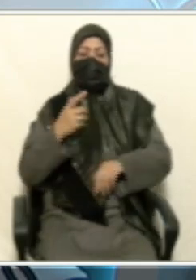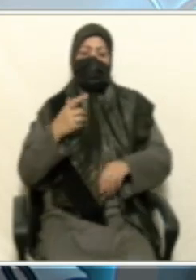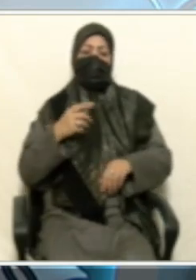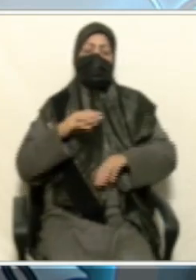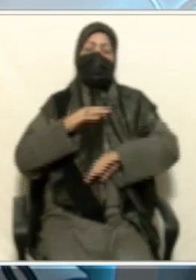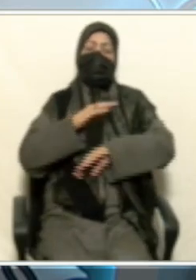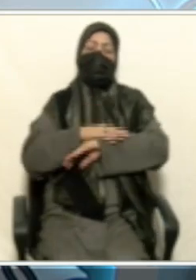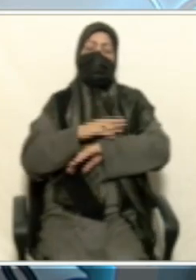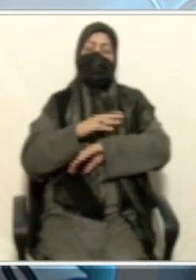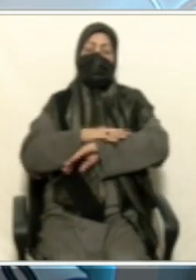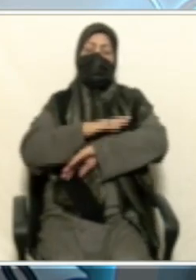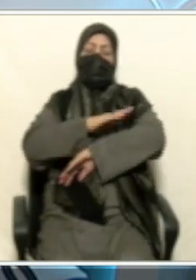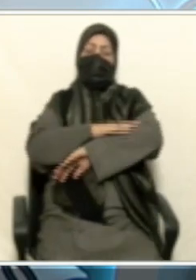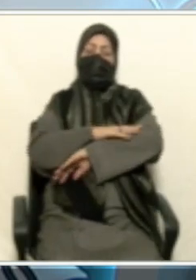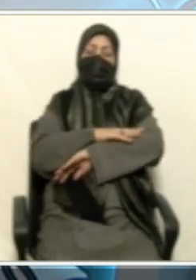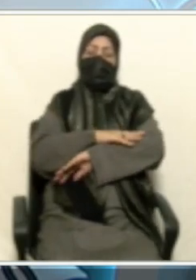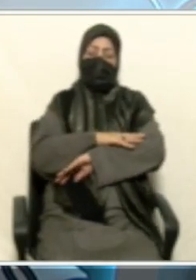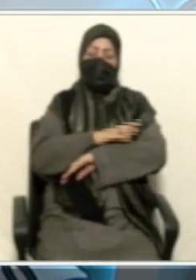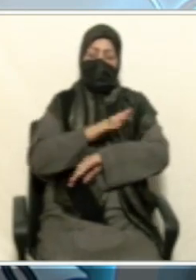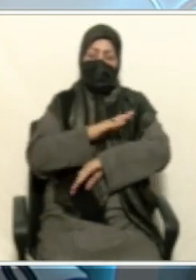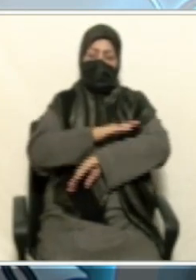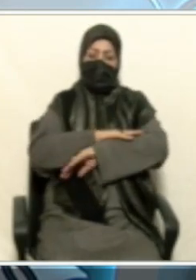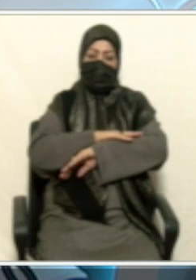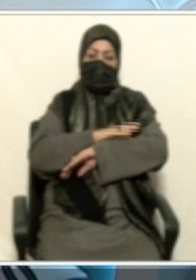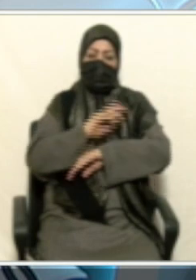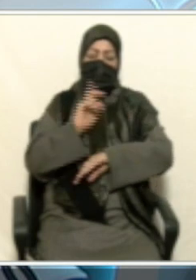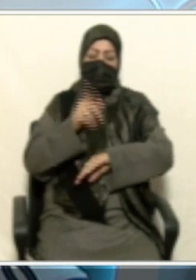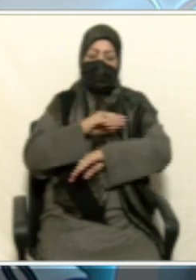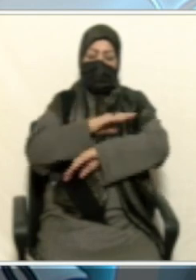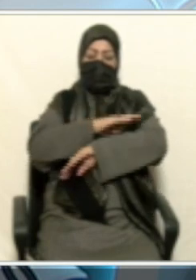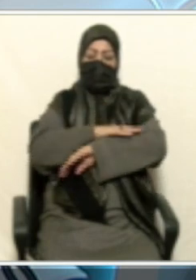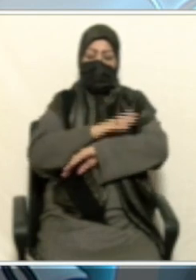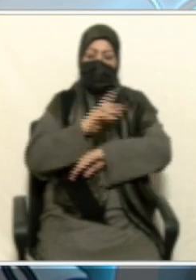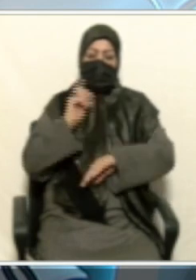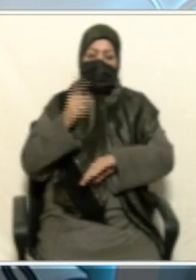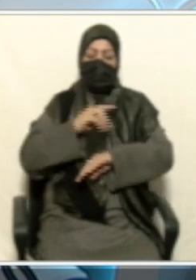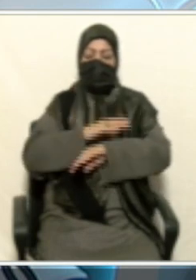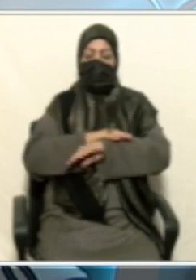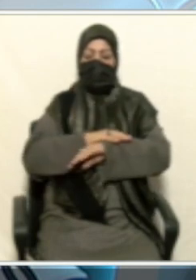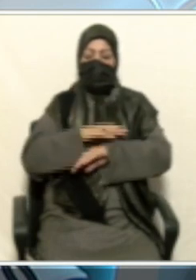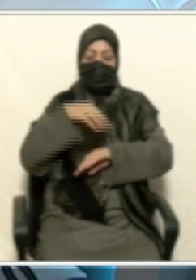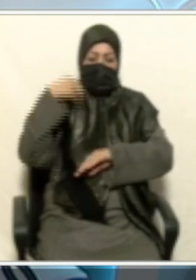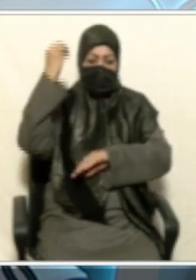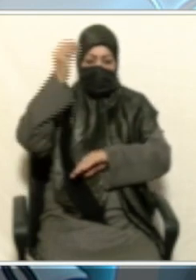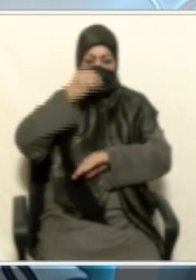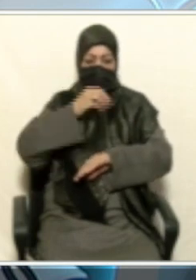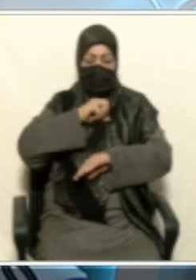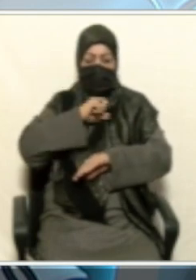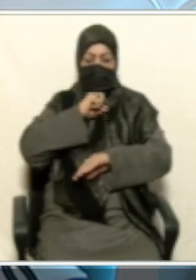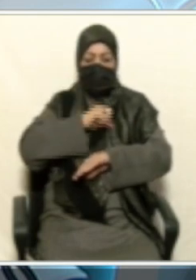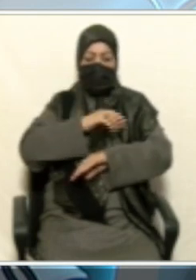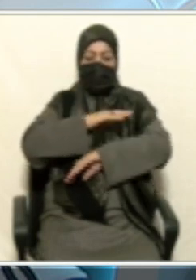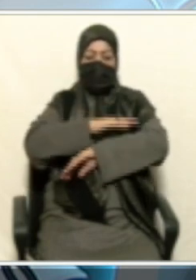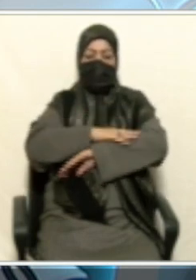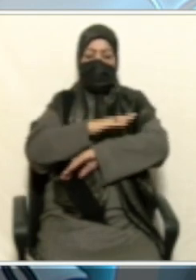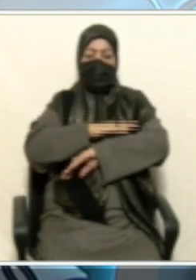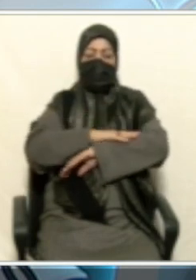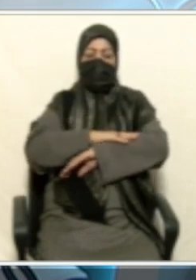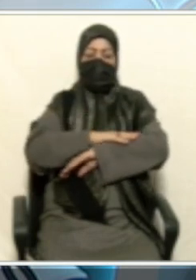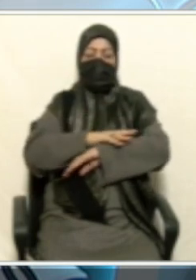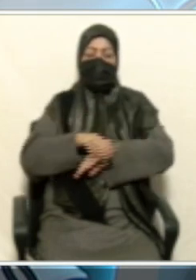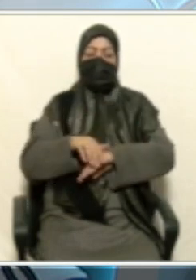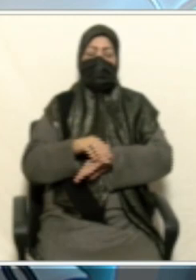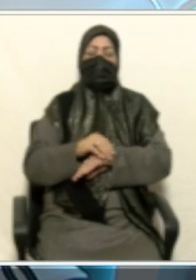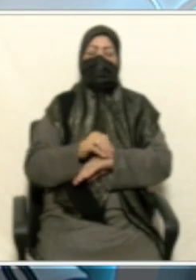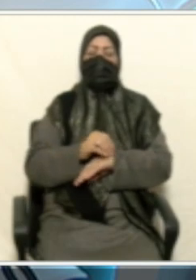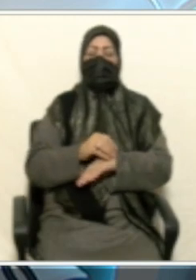الشرعي عند كبير عند المأذون الشرعي. ما حدش علي يا شيخ ما قربيش. اي فهمتك بس جاوبيني على السؤال.